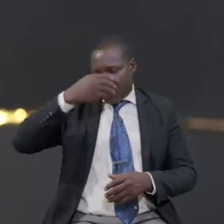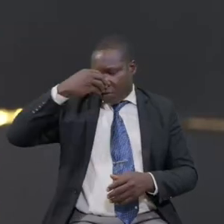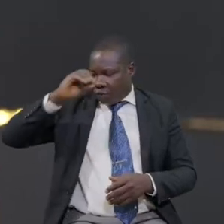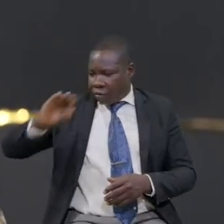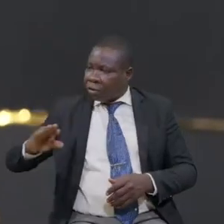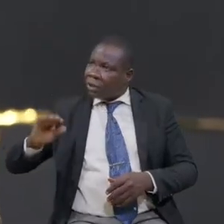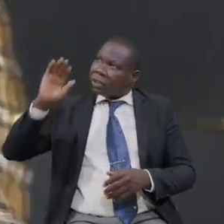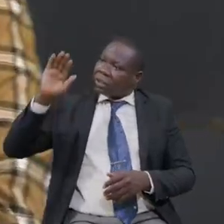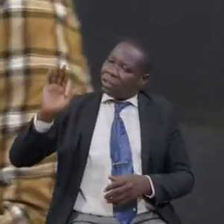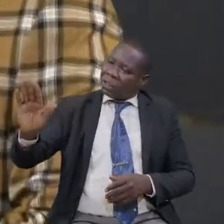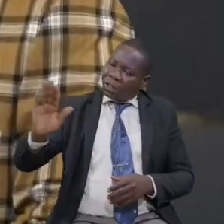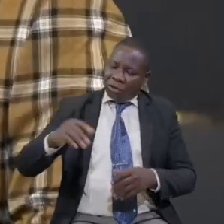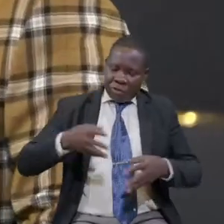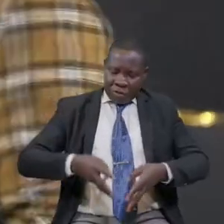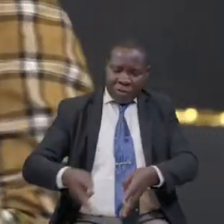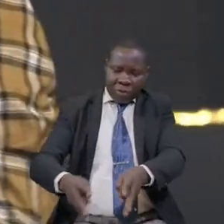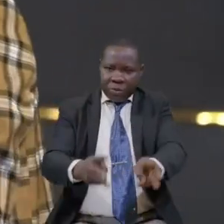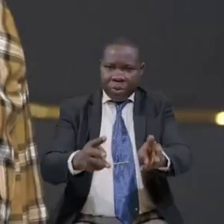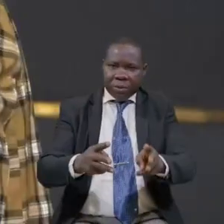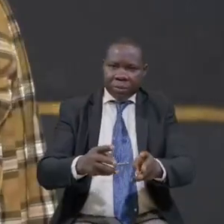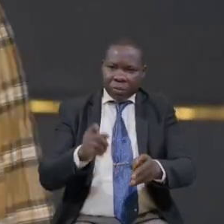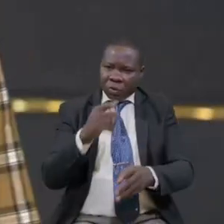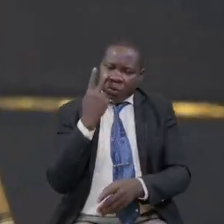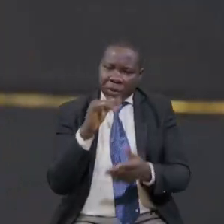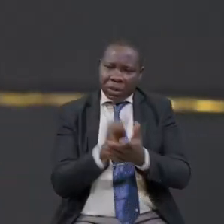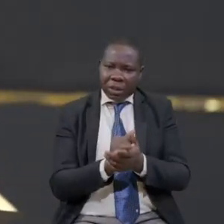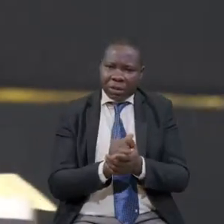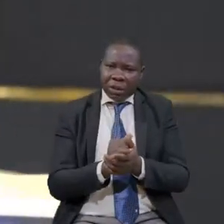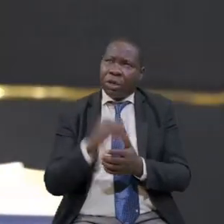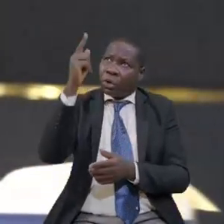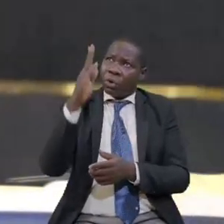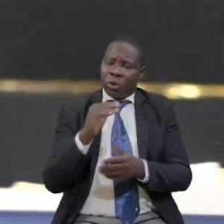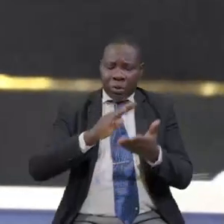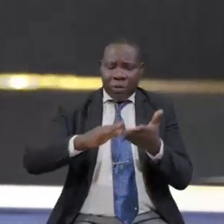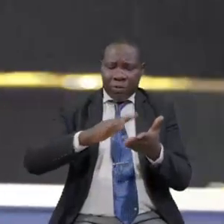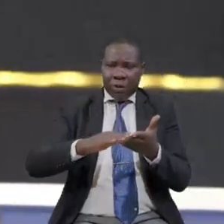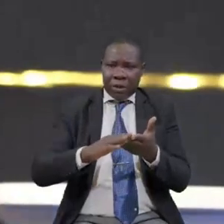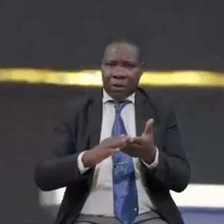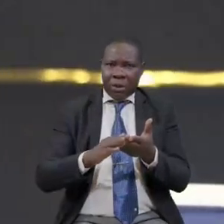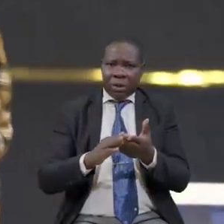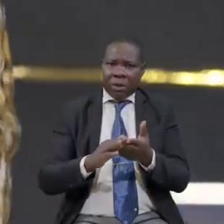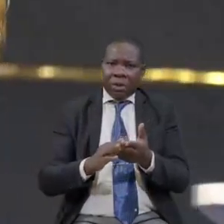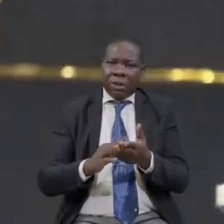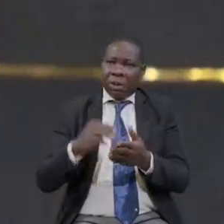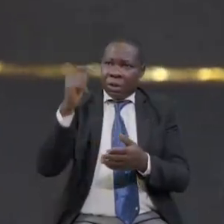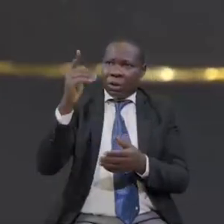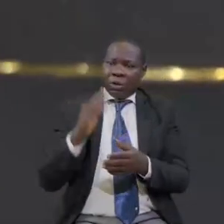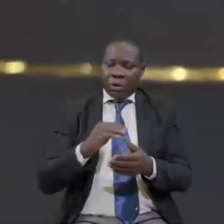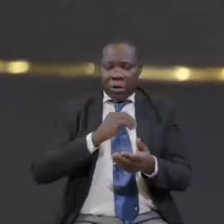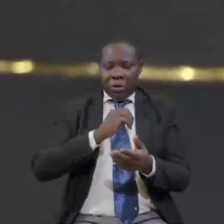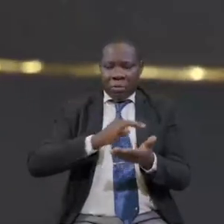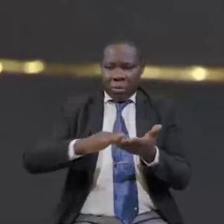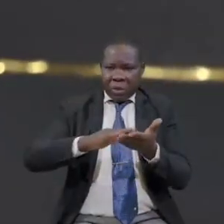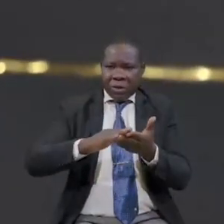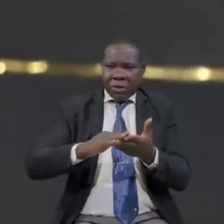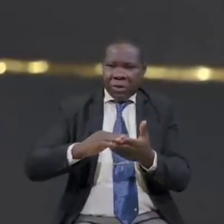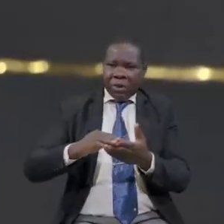voie. Où est cela? Dieu pardonne. Dieu